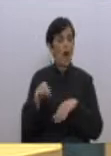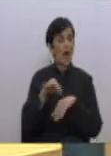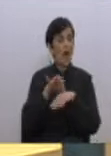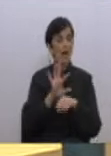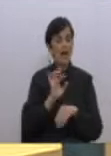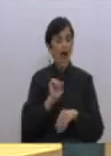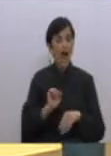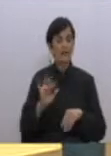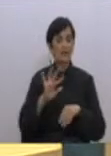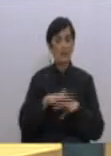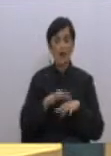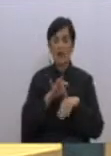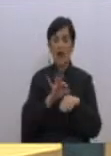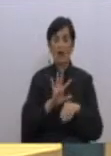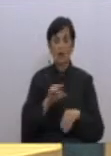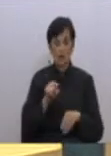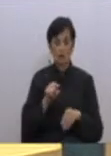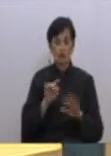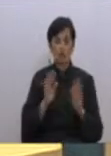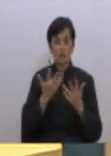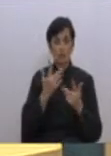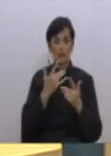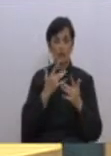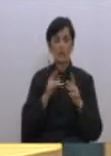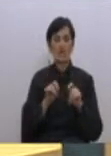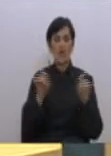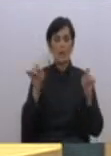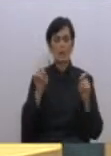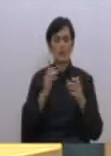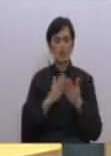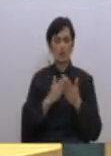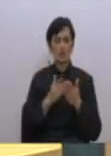iz banca. Am știut cu așa că zălian cam ceru ale tarifs,